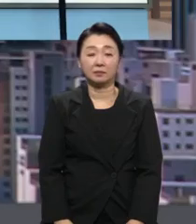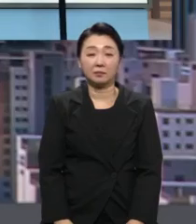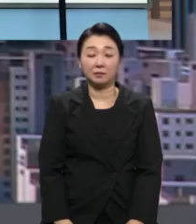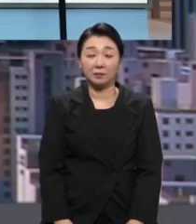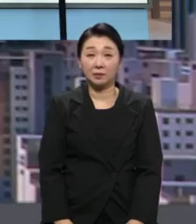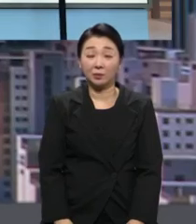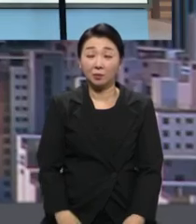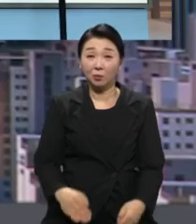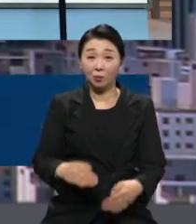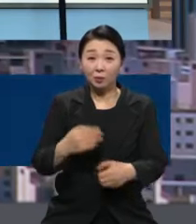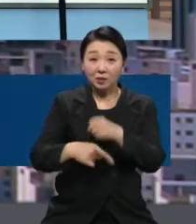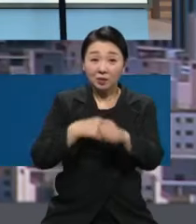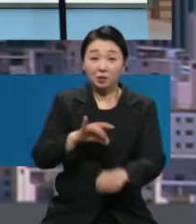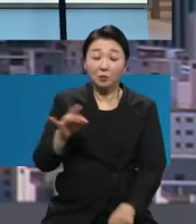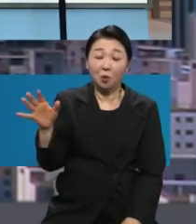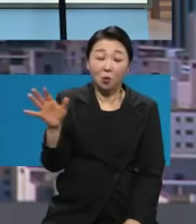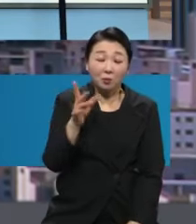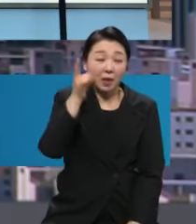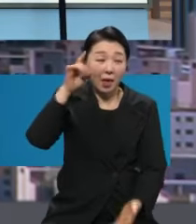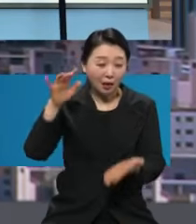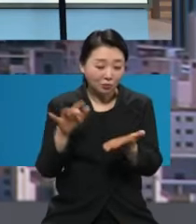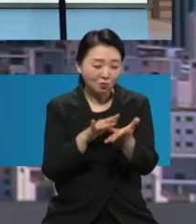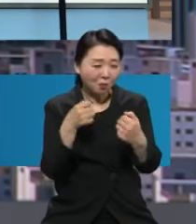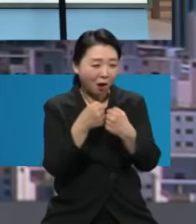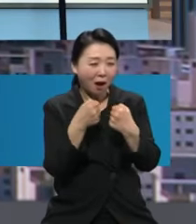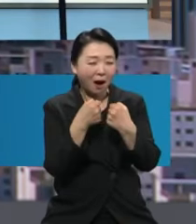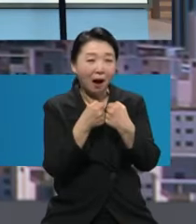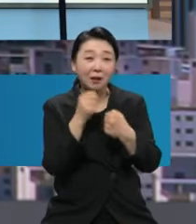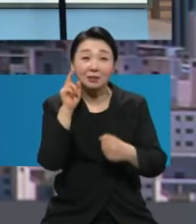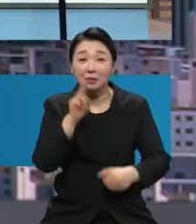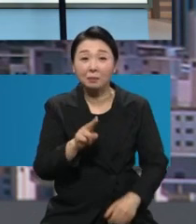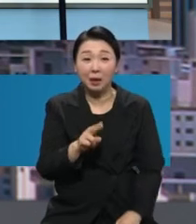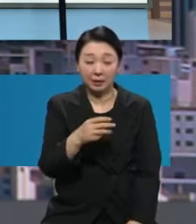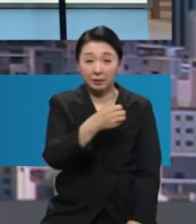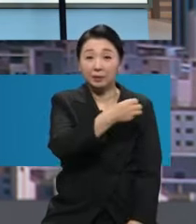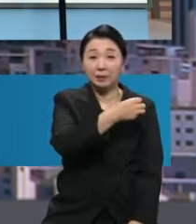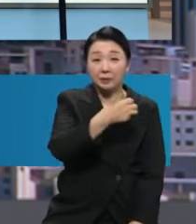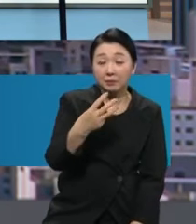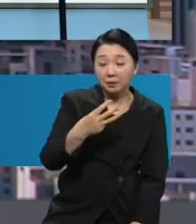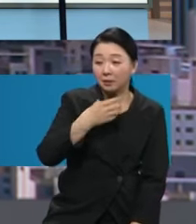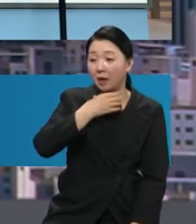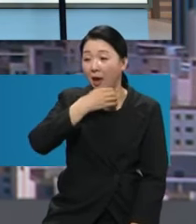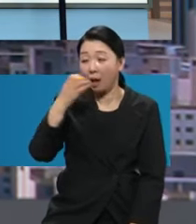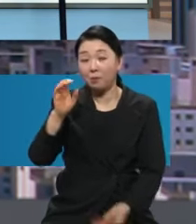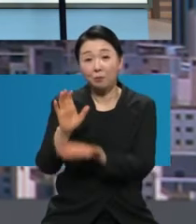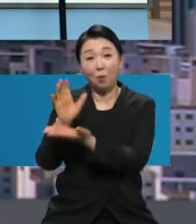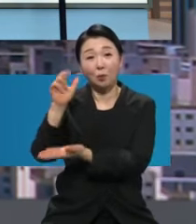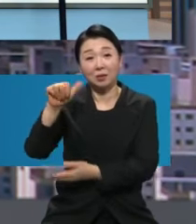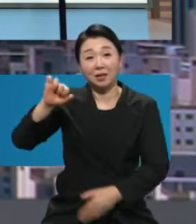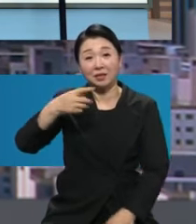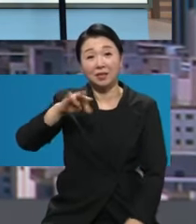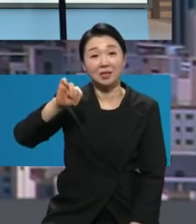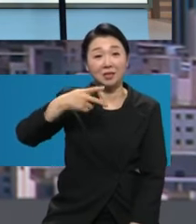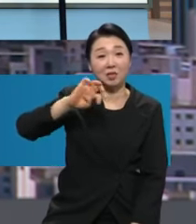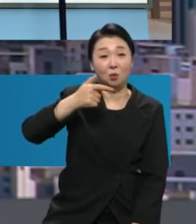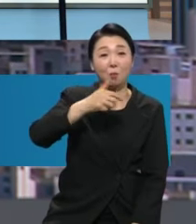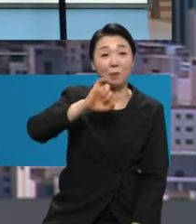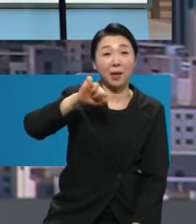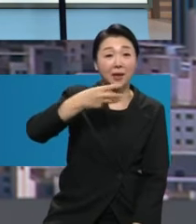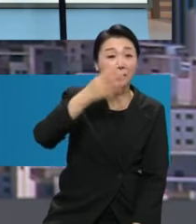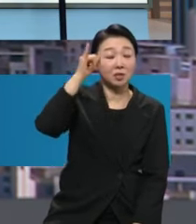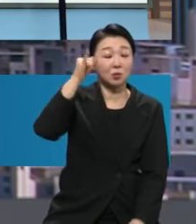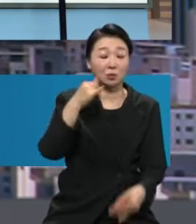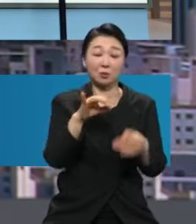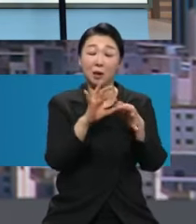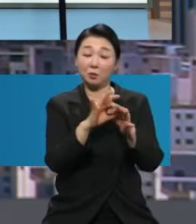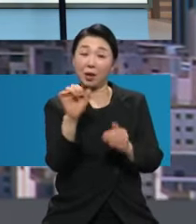연초부터 스마트폰 전쟁이 치열합니다. 삼성전자는 애플 본사가 있는 실리콘밸리에서 인공지능을 탑재한